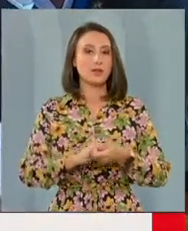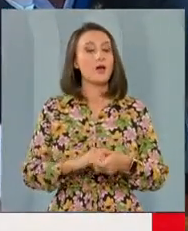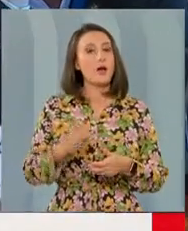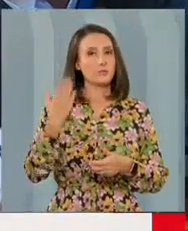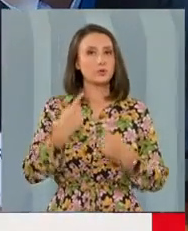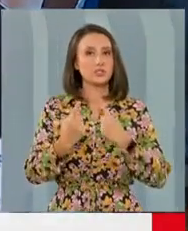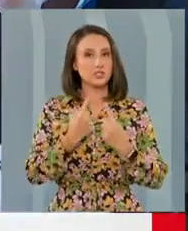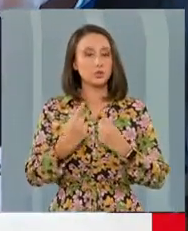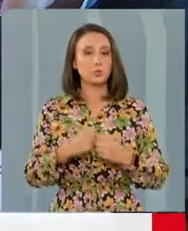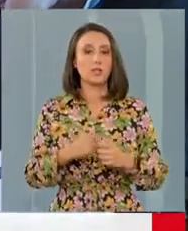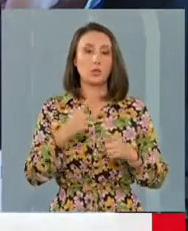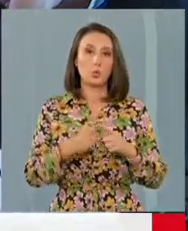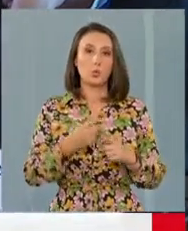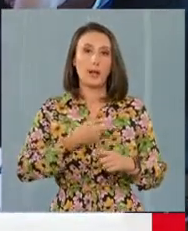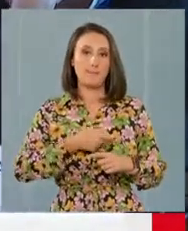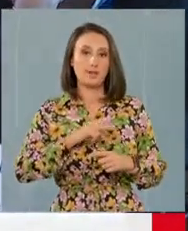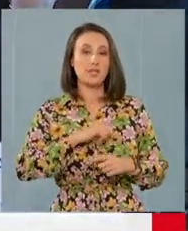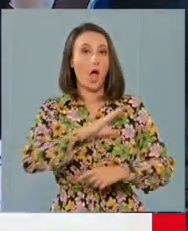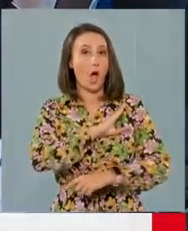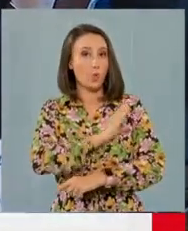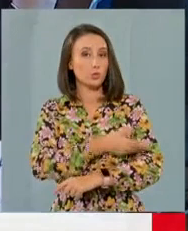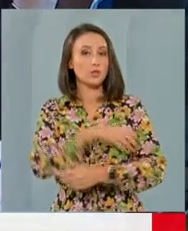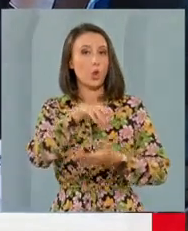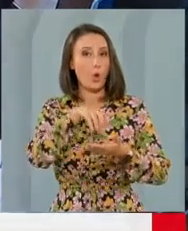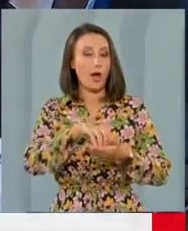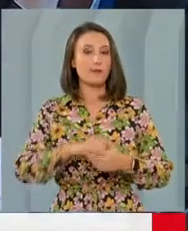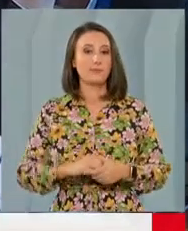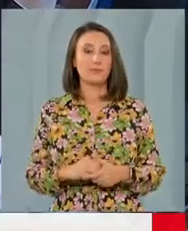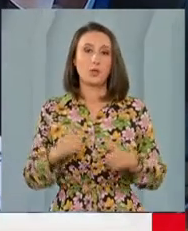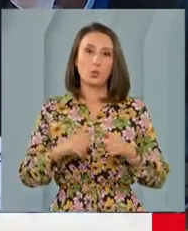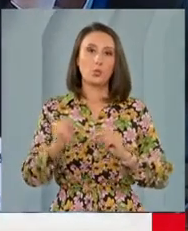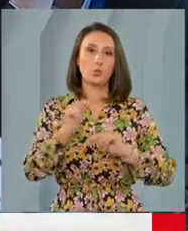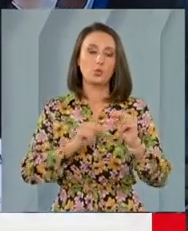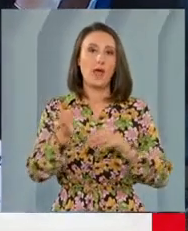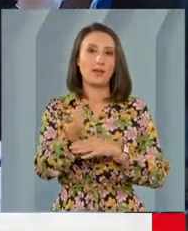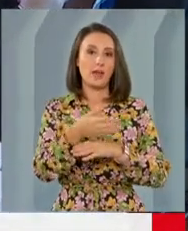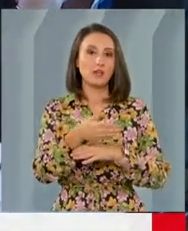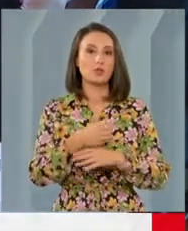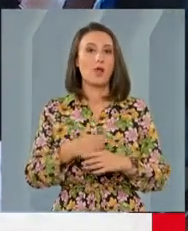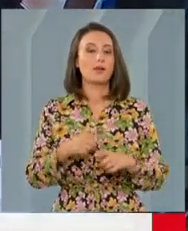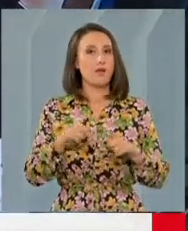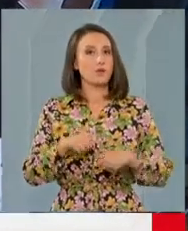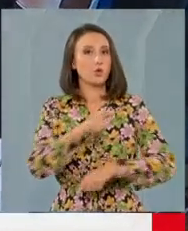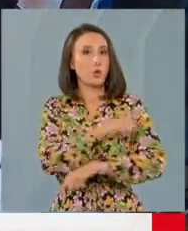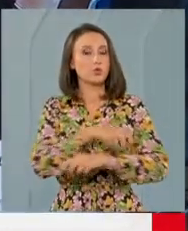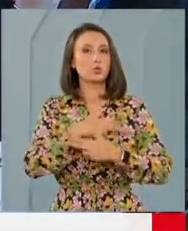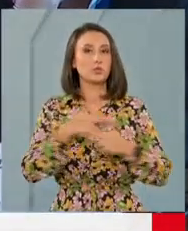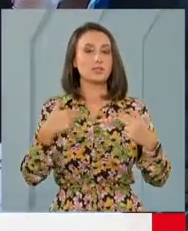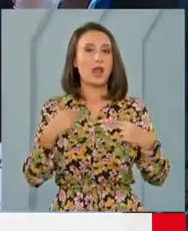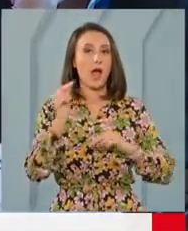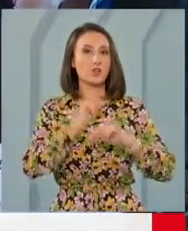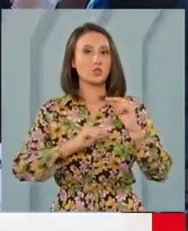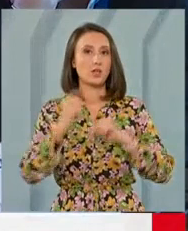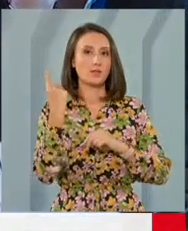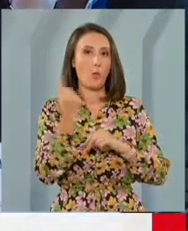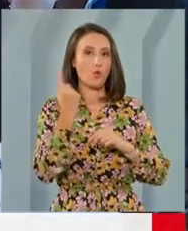fost discutată și cu reprezentanții autorităților locale, atât cu Uniunea Națională a Consiliilor Județene, cu Asociația Municipiilor,